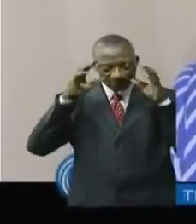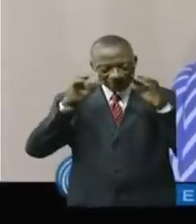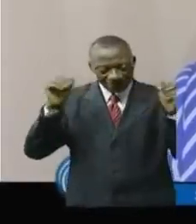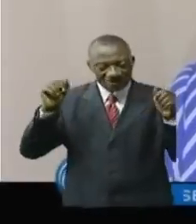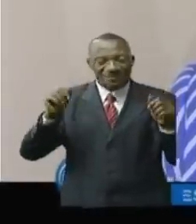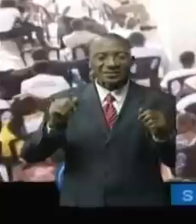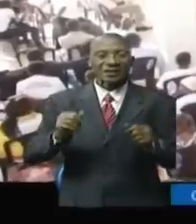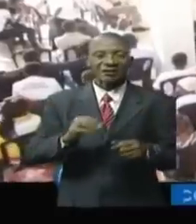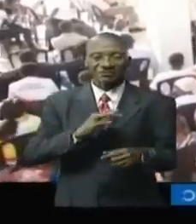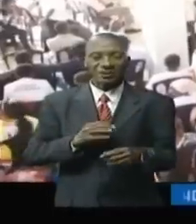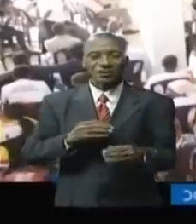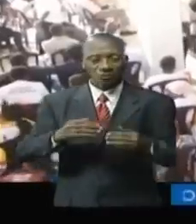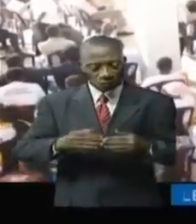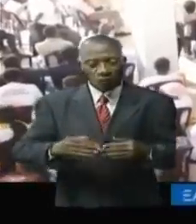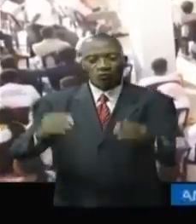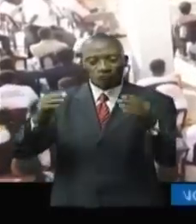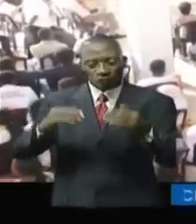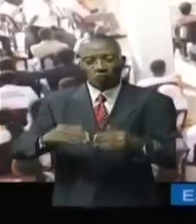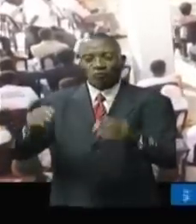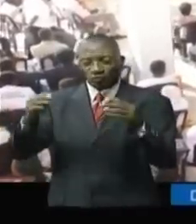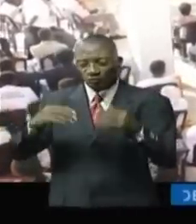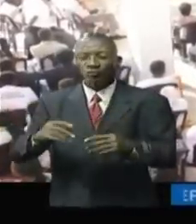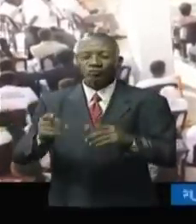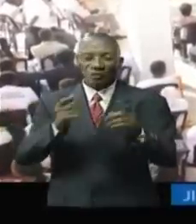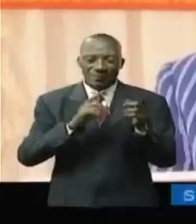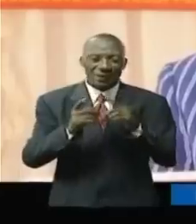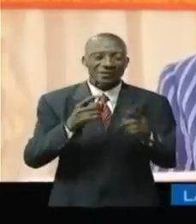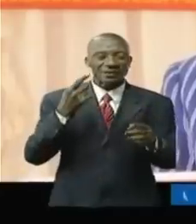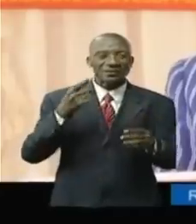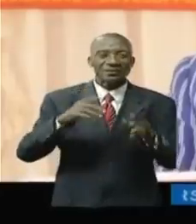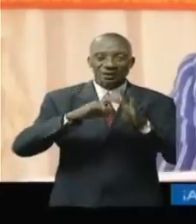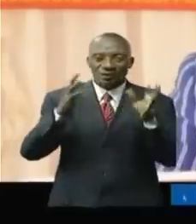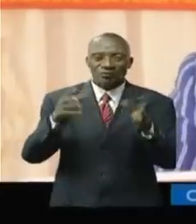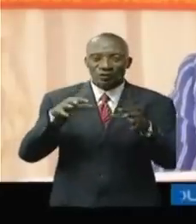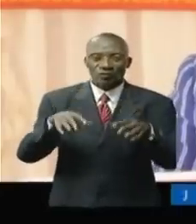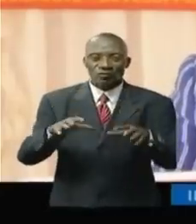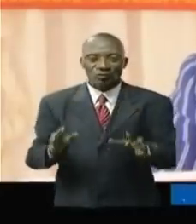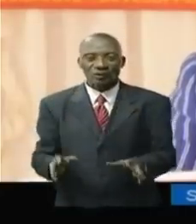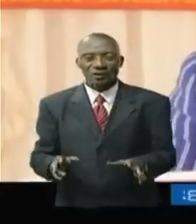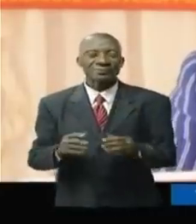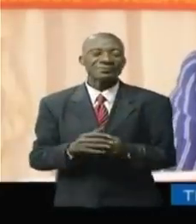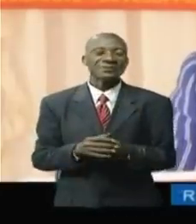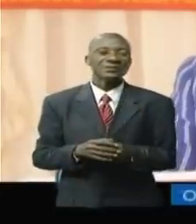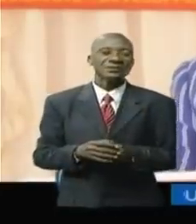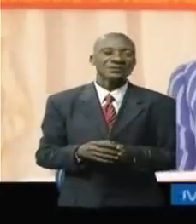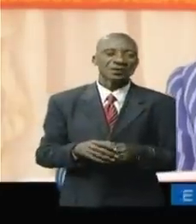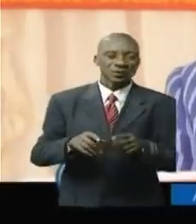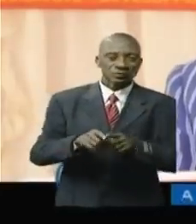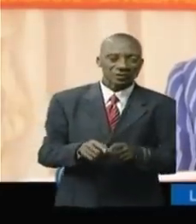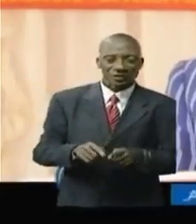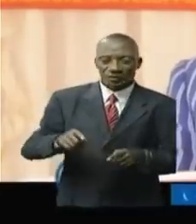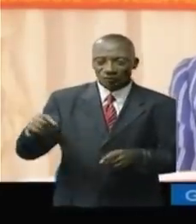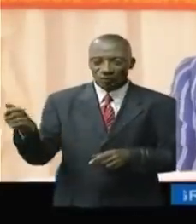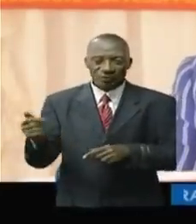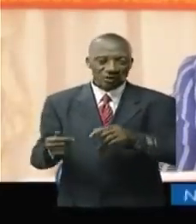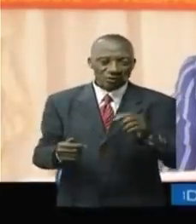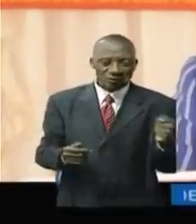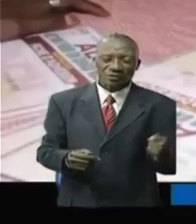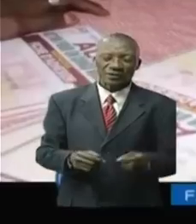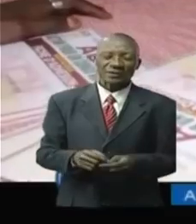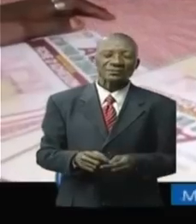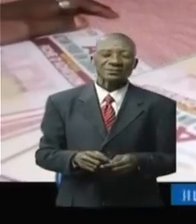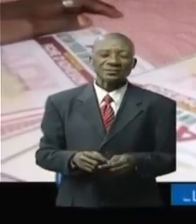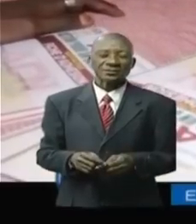plus d'un Congolais. L'action pour un Congo nouveau, ACN, a emboîté les pas en organisant cette matinée politique